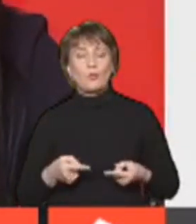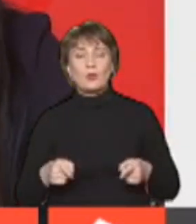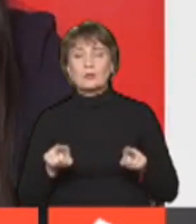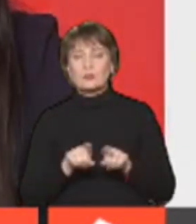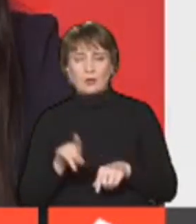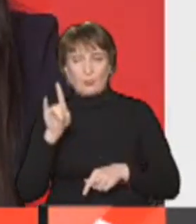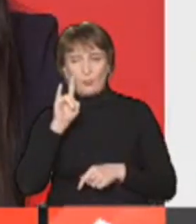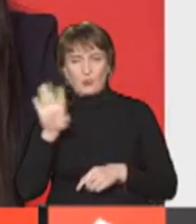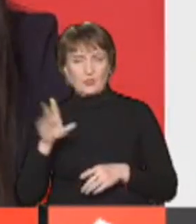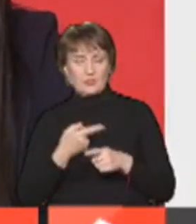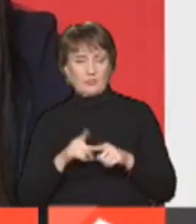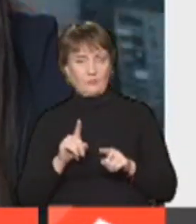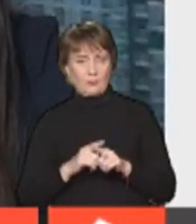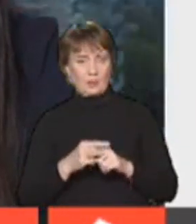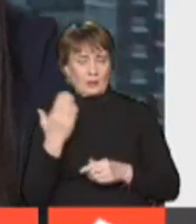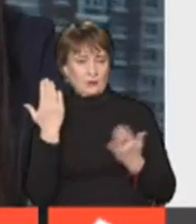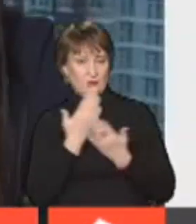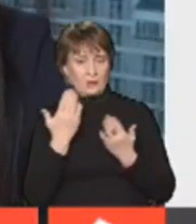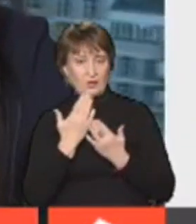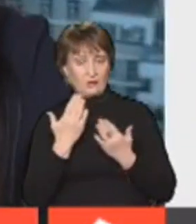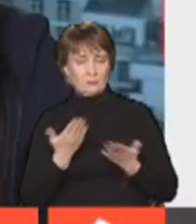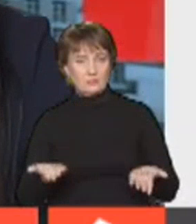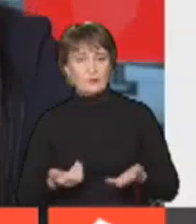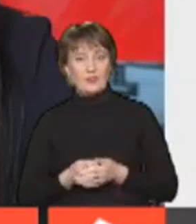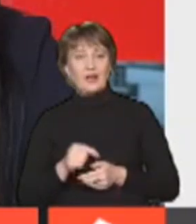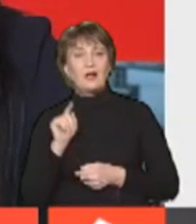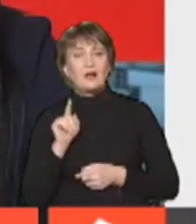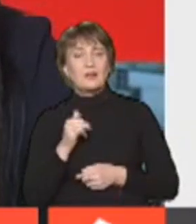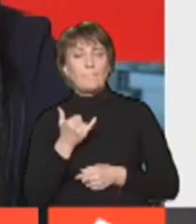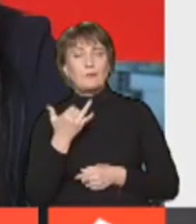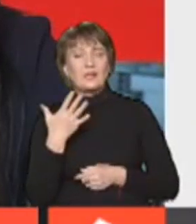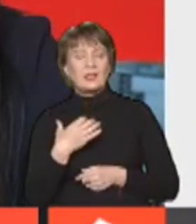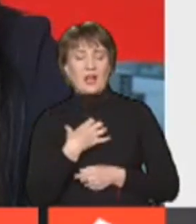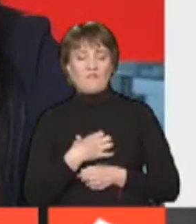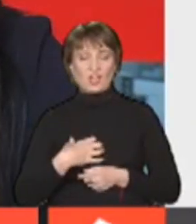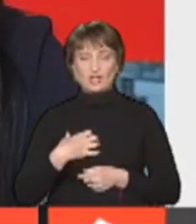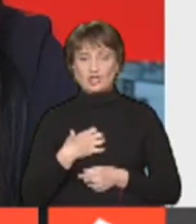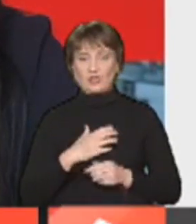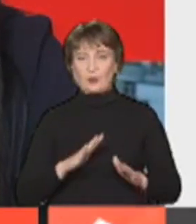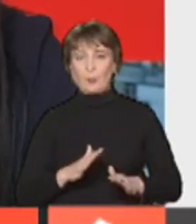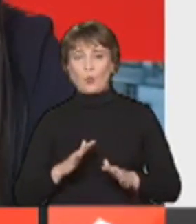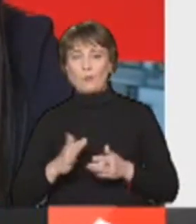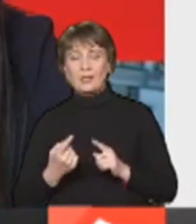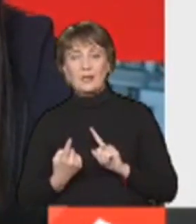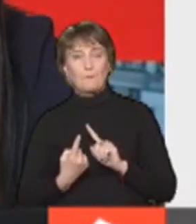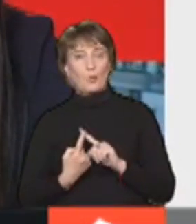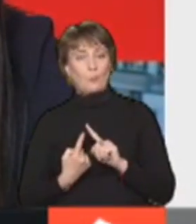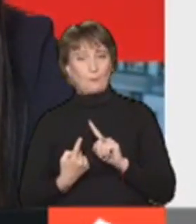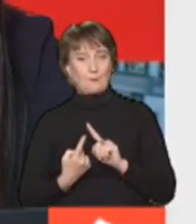такий популярний цей серіал? За рахунок чого? Ну, там кілька таких важливих моментів. По-перше,